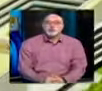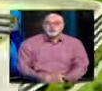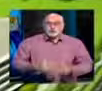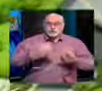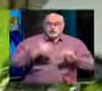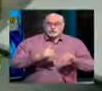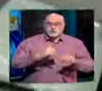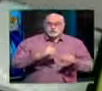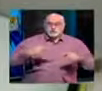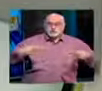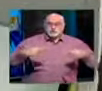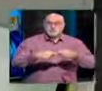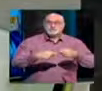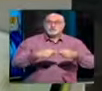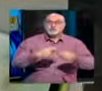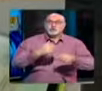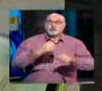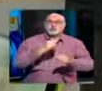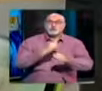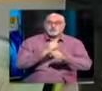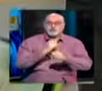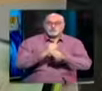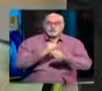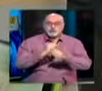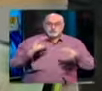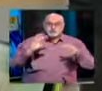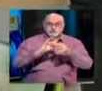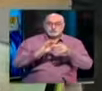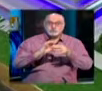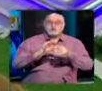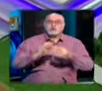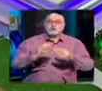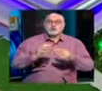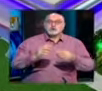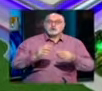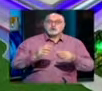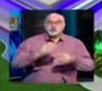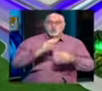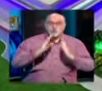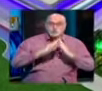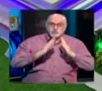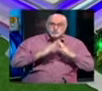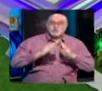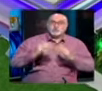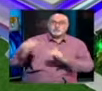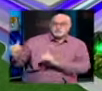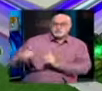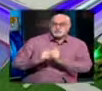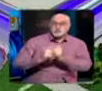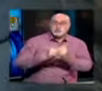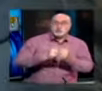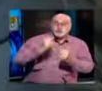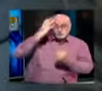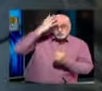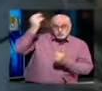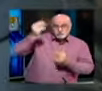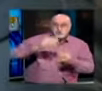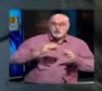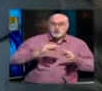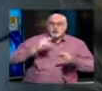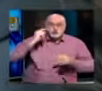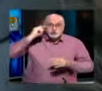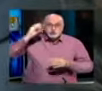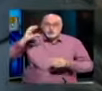إلى مد جسور للتعاون في قطاعات حيوية لا سيما السكن، بمرافقة الخبراء الصينيين